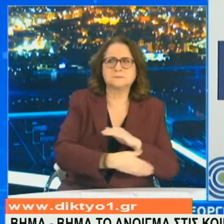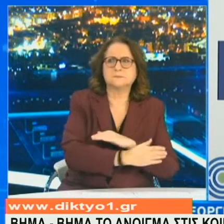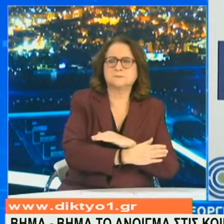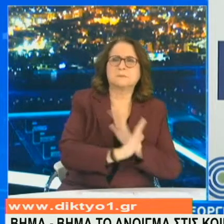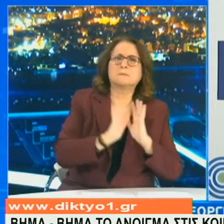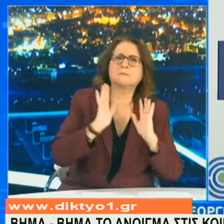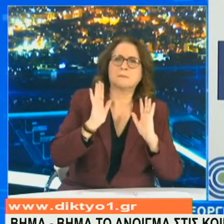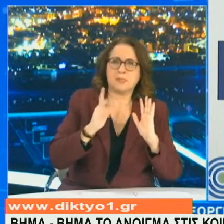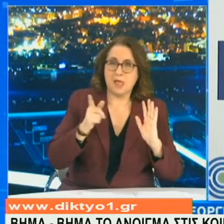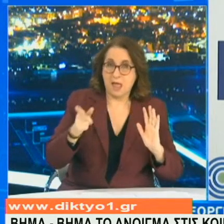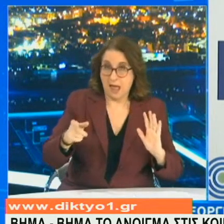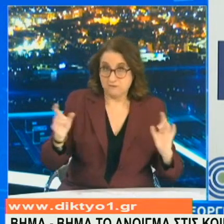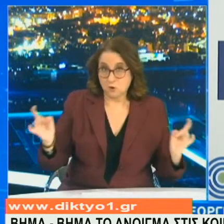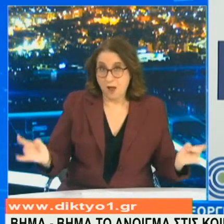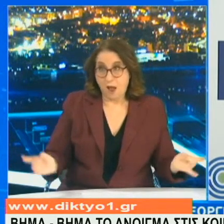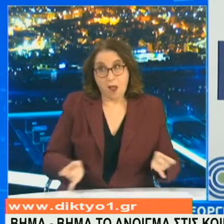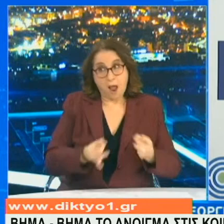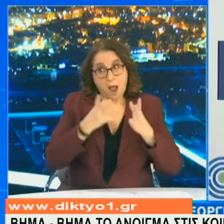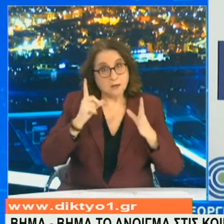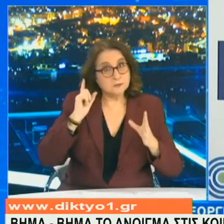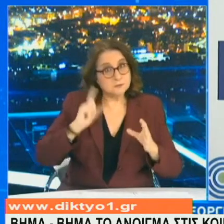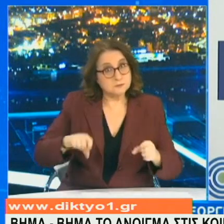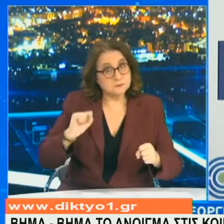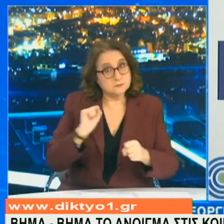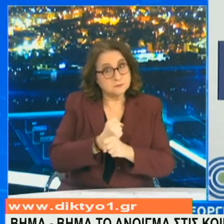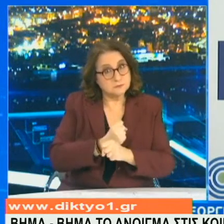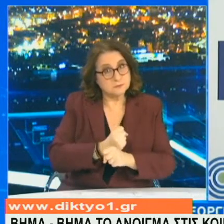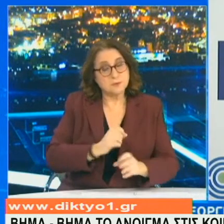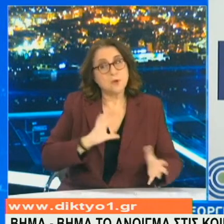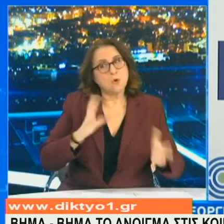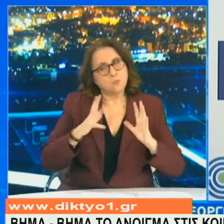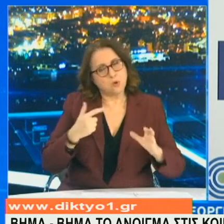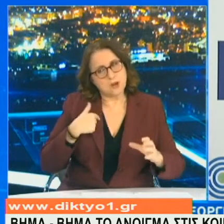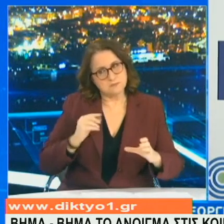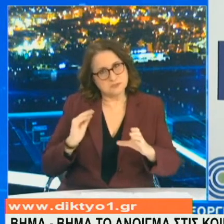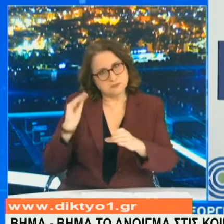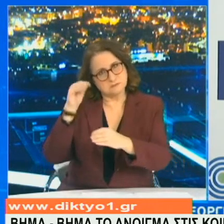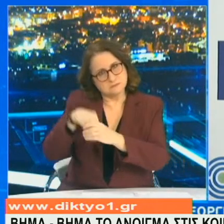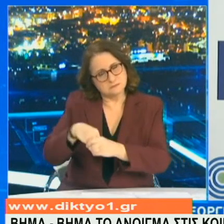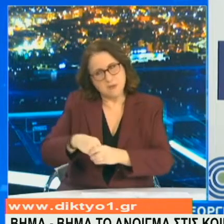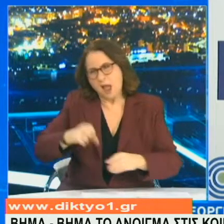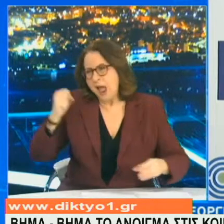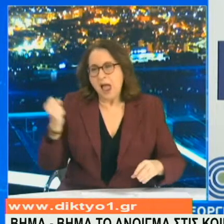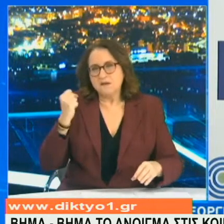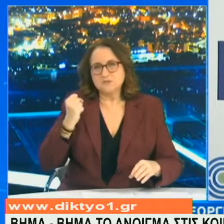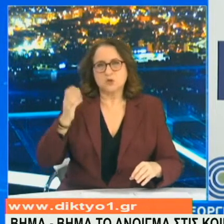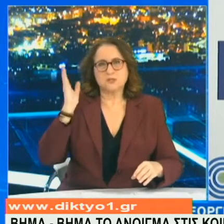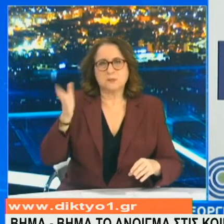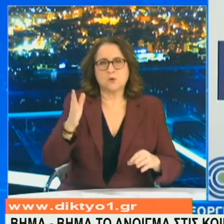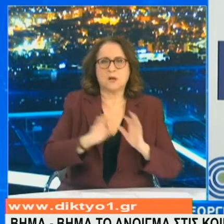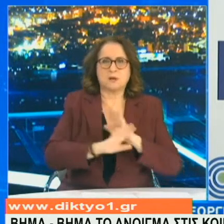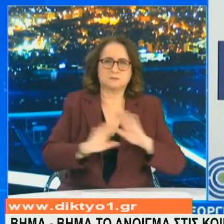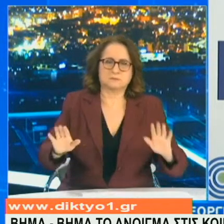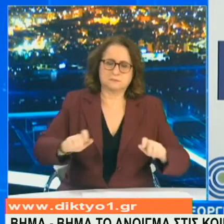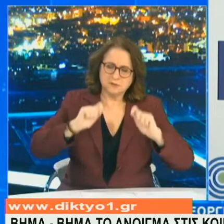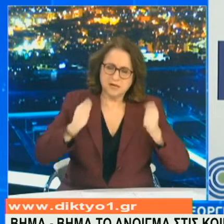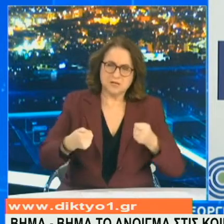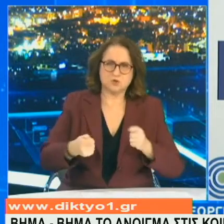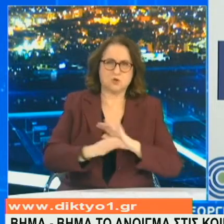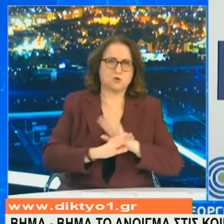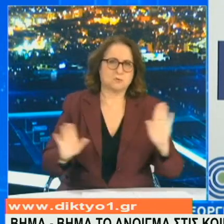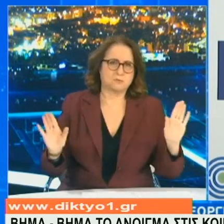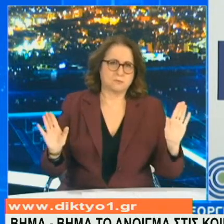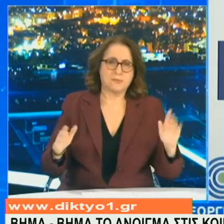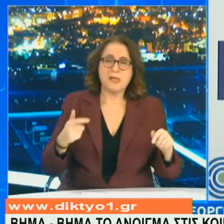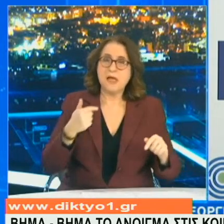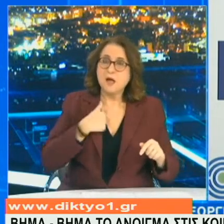φαινόμενα, θα αναγκαστούμε να παρέμβουμε και μπορεί και να αποσύρουμε και όλα τα μέτρα. Θέλω να είμαι για άλλη μια φορά απολύτως καθαρός σε όλους.